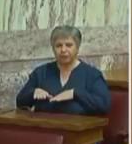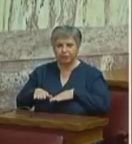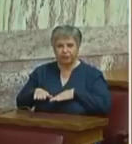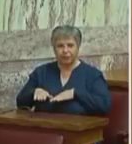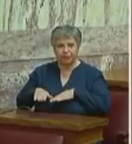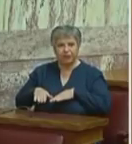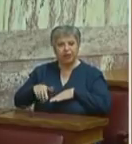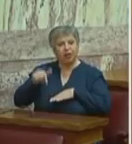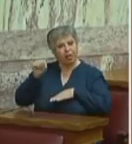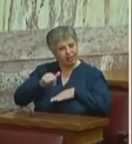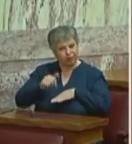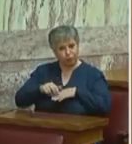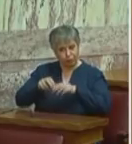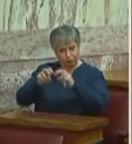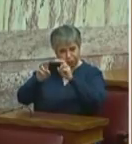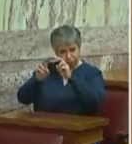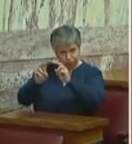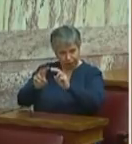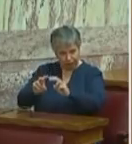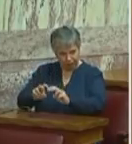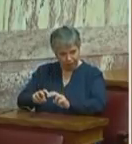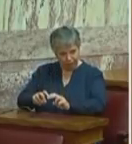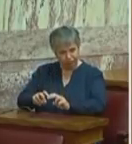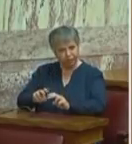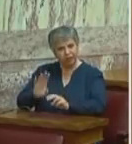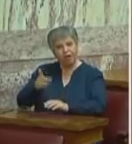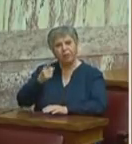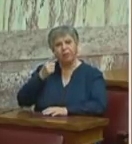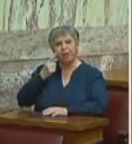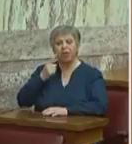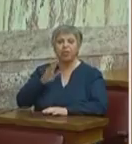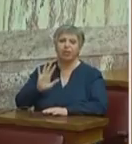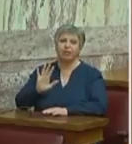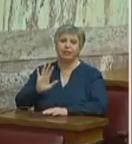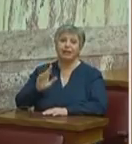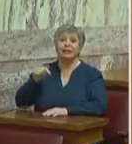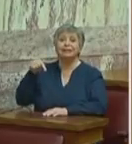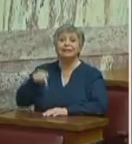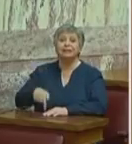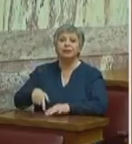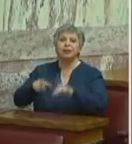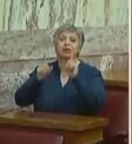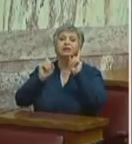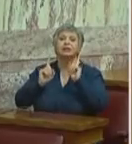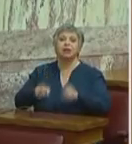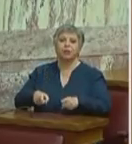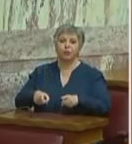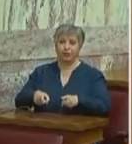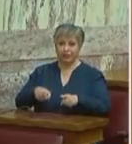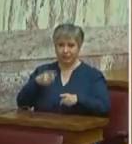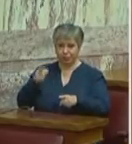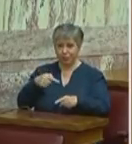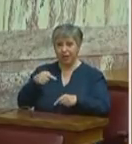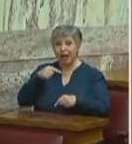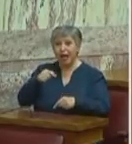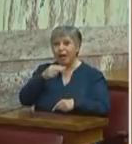έρευνας. Οπότε λοιπόν αυτό το οποίο αποφασίζουμε σήμερα είναι να γυρίσουμε την υπόθεση στη δικαιοσύνη για